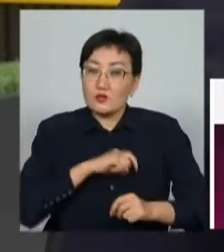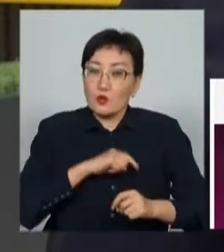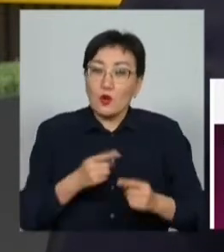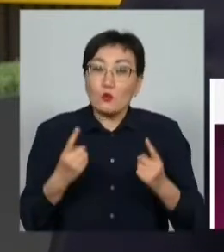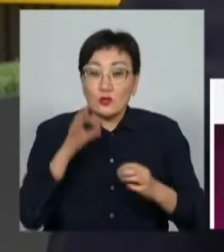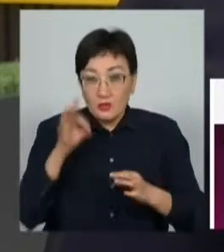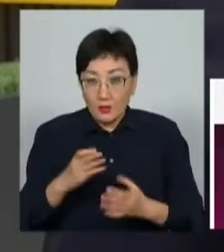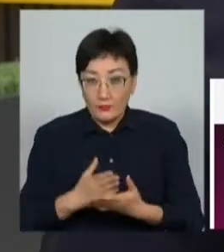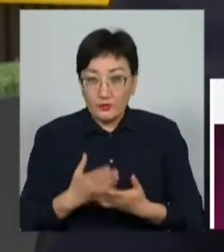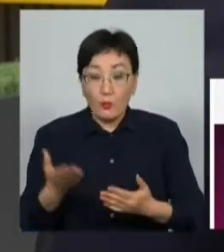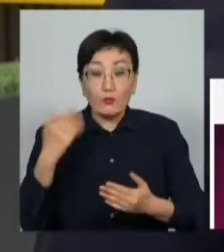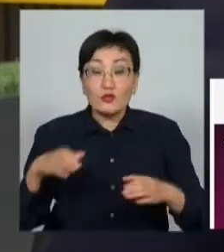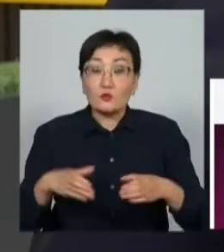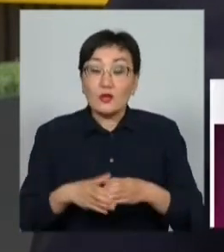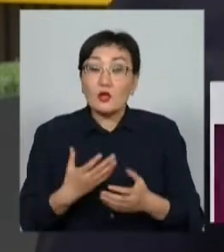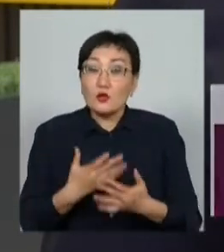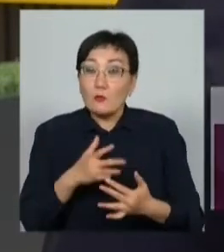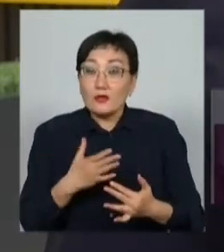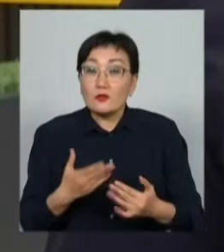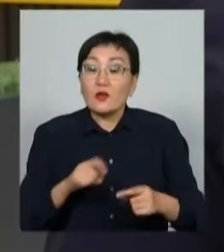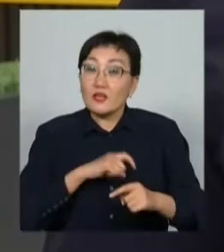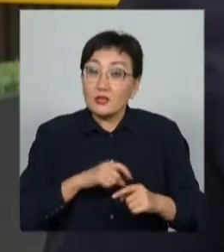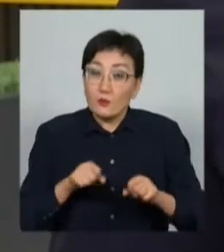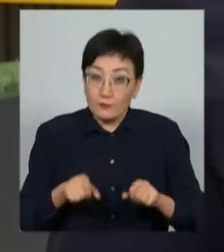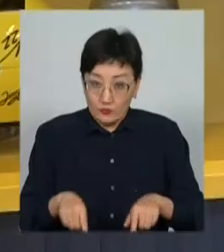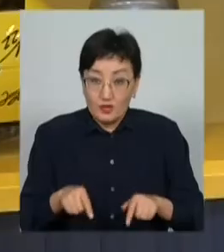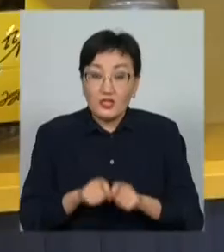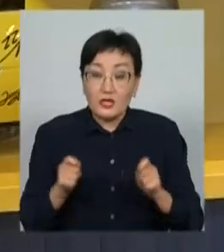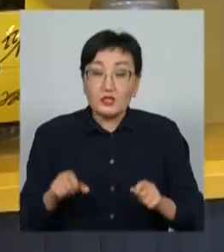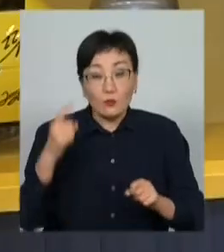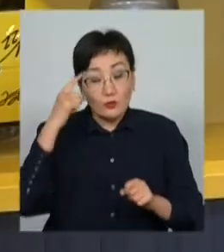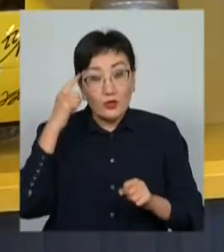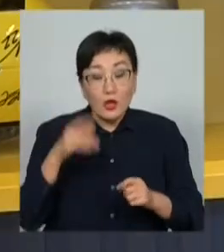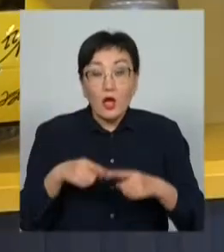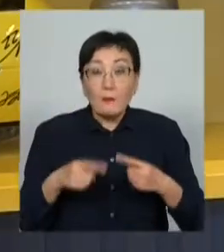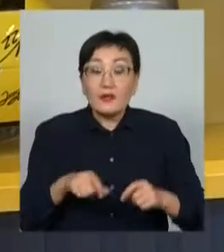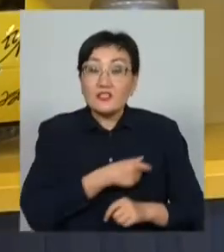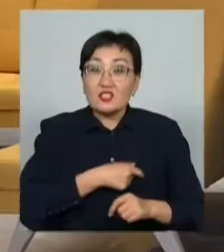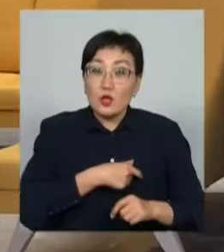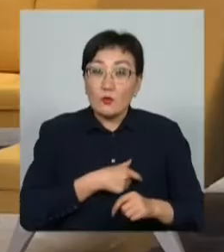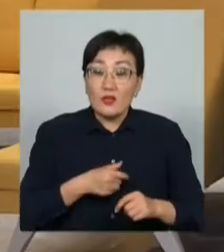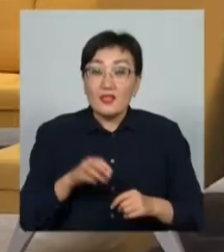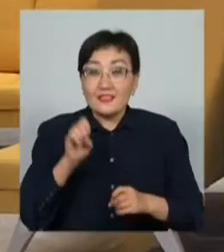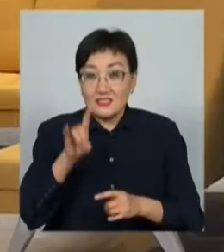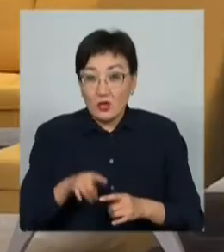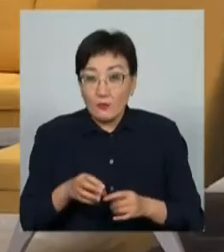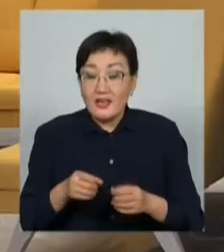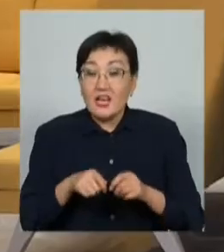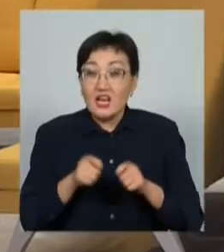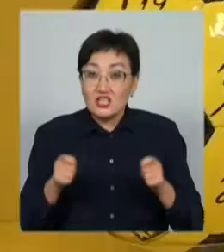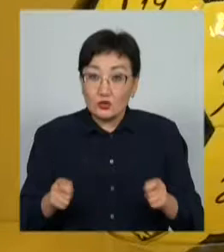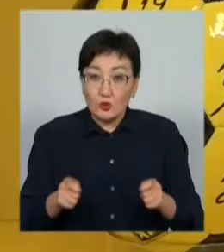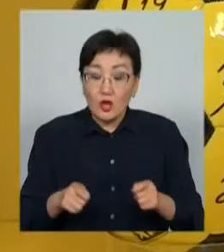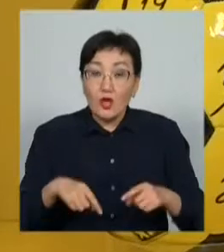тәжірибе бар. Бұрынғы клубтарында көрсете алмаған қырларын бізде ашады деп ойлаймыз. Команданың бас бапкері трансферлік терезе әлі ашық екенін